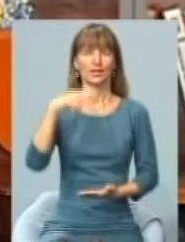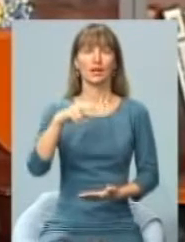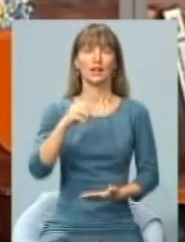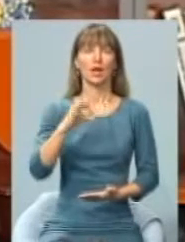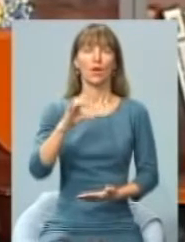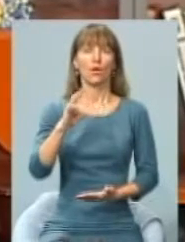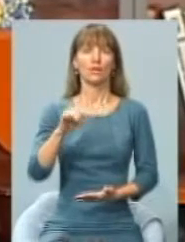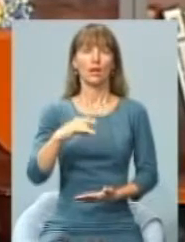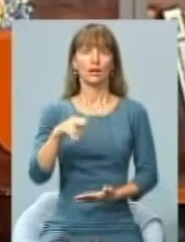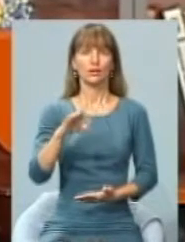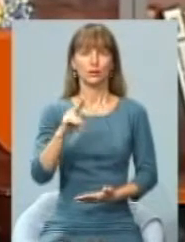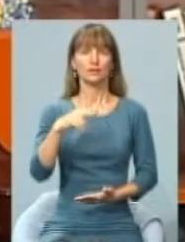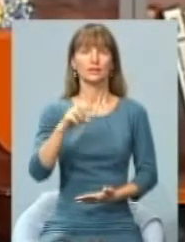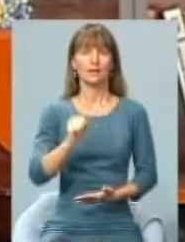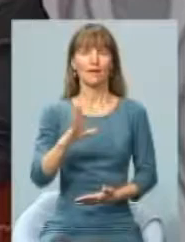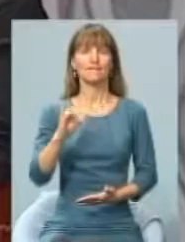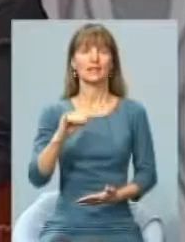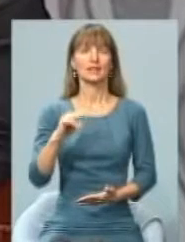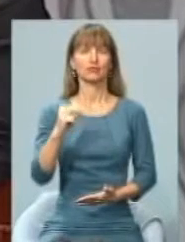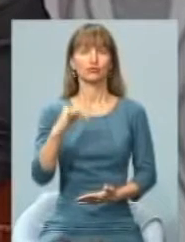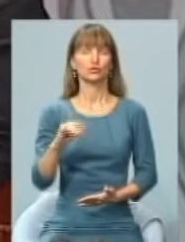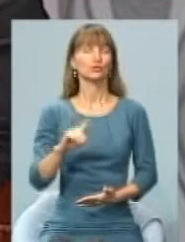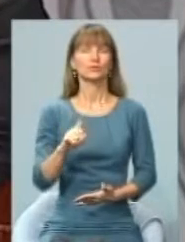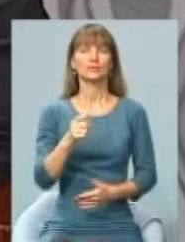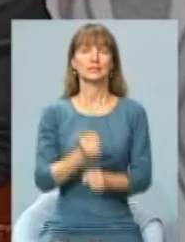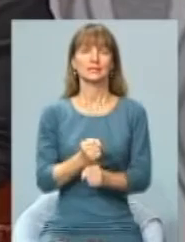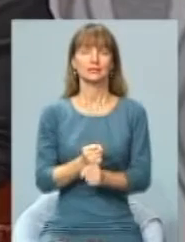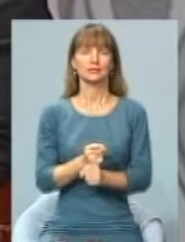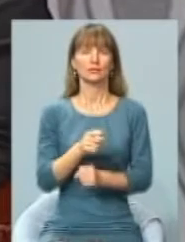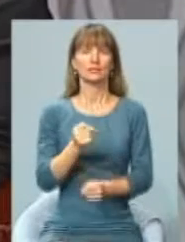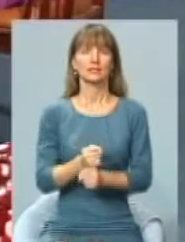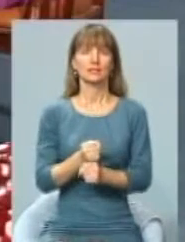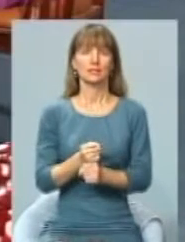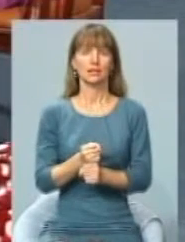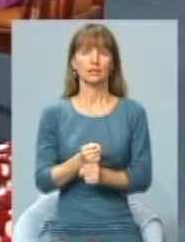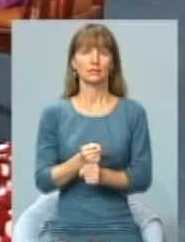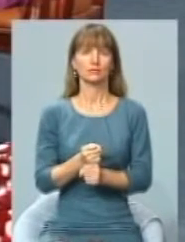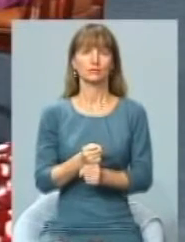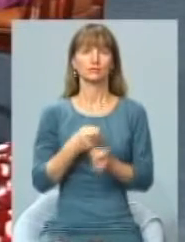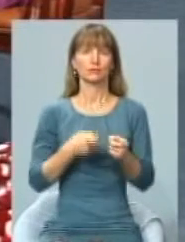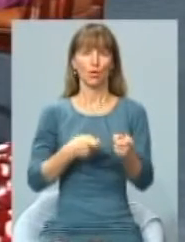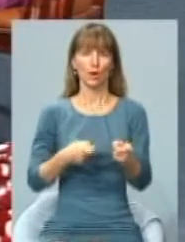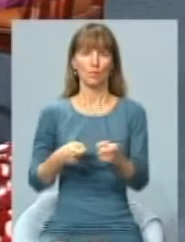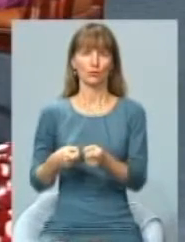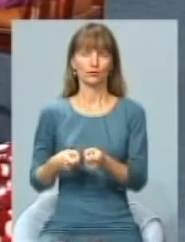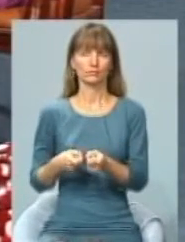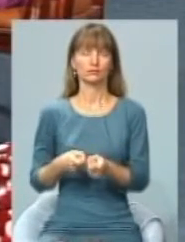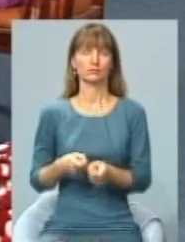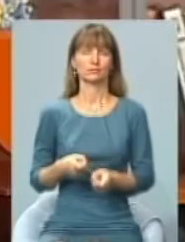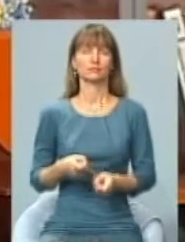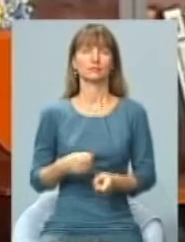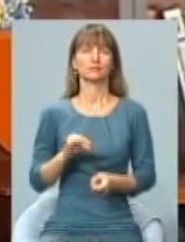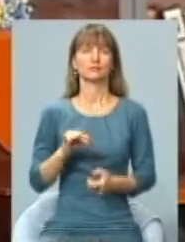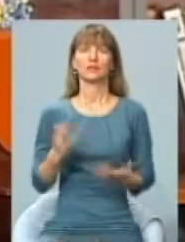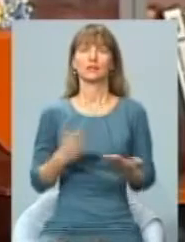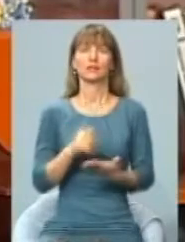Вінчі. Що він створив? Він создав автомат, пулемет. Ух ти. І як